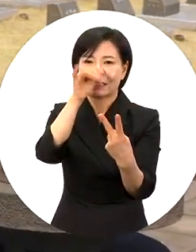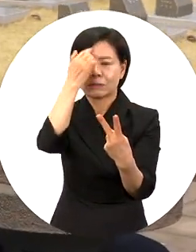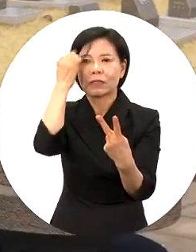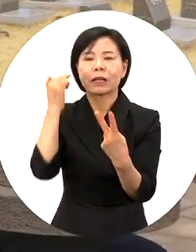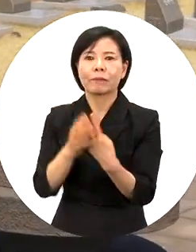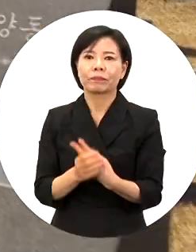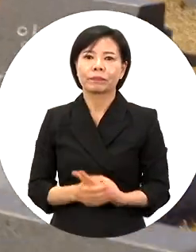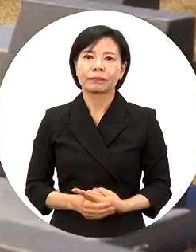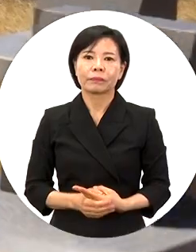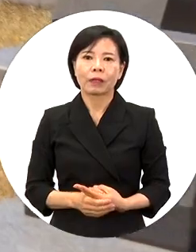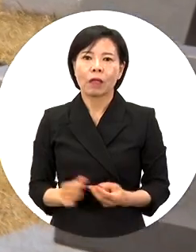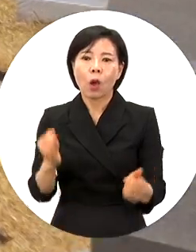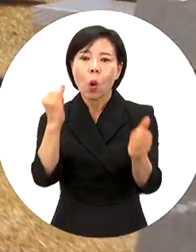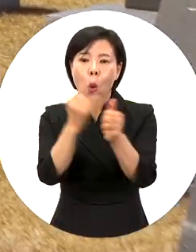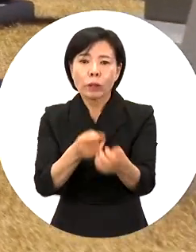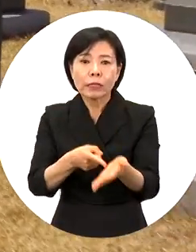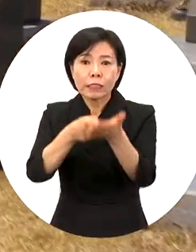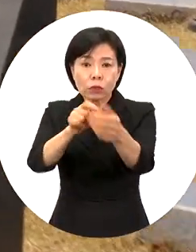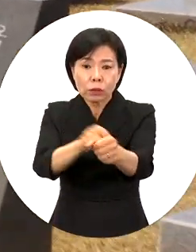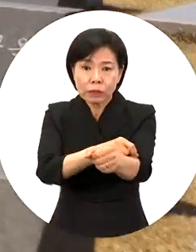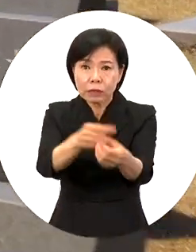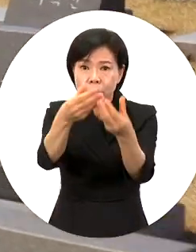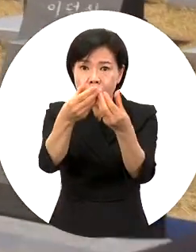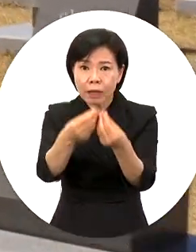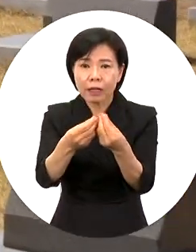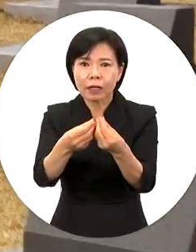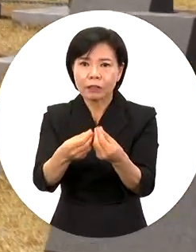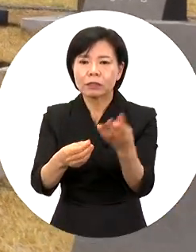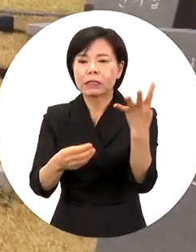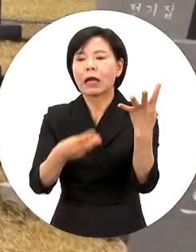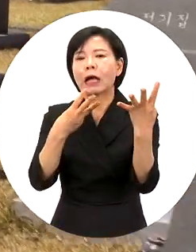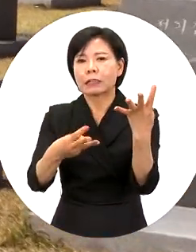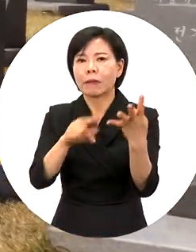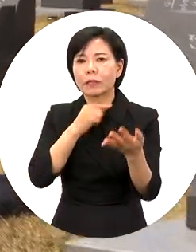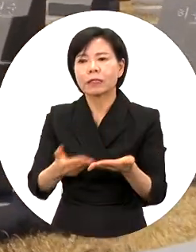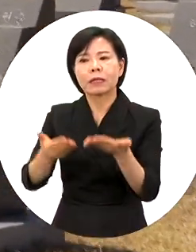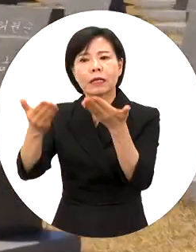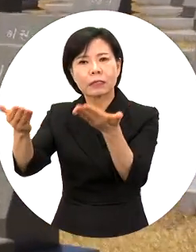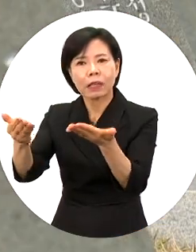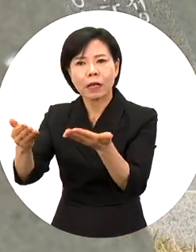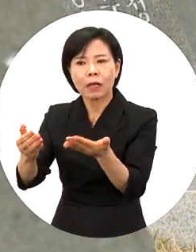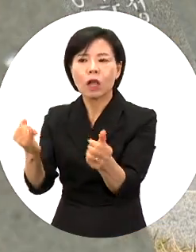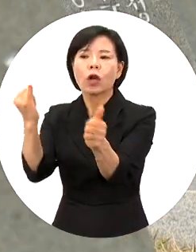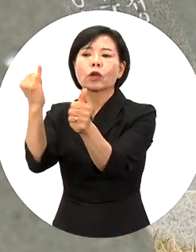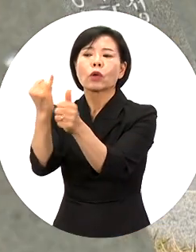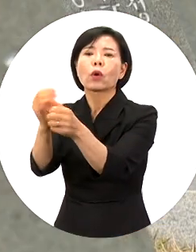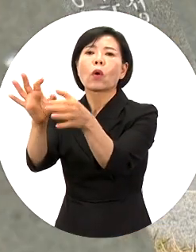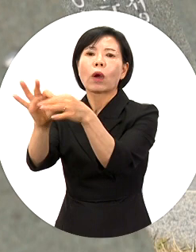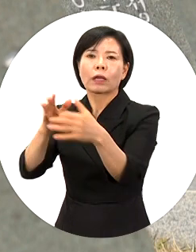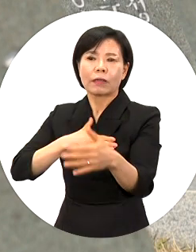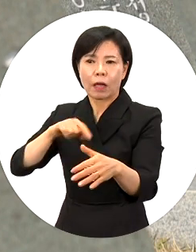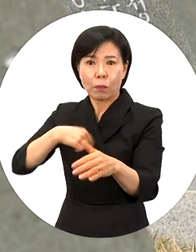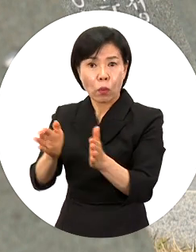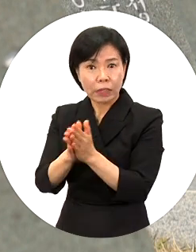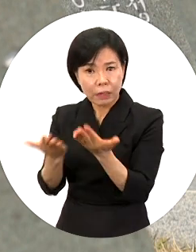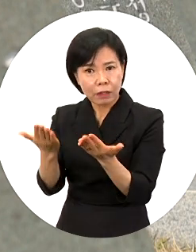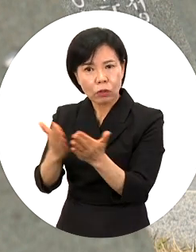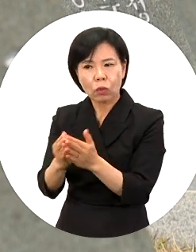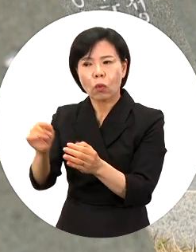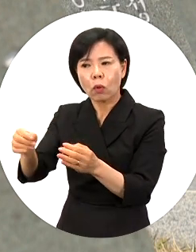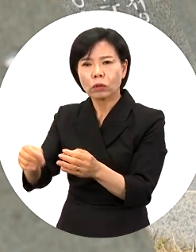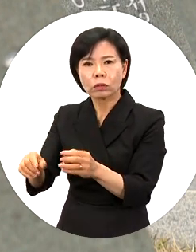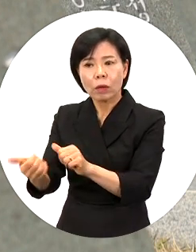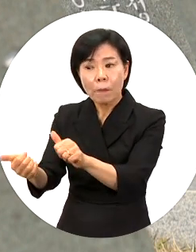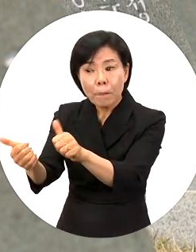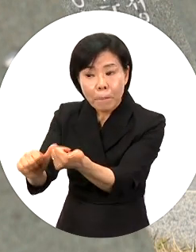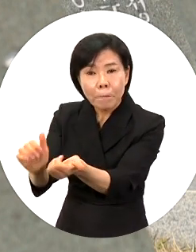가지로 나뉘는데요. 혼인신고 특례의 경우 4.3 희생자와 사실상 혼인관계에 있던 본인 또는